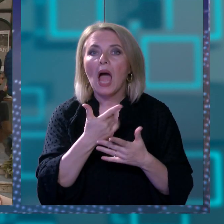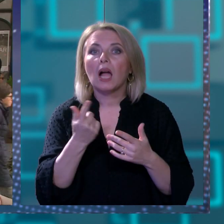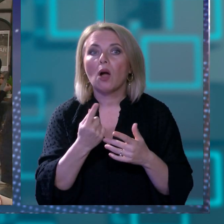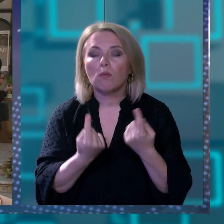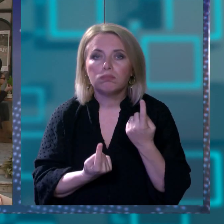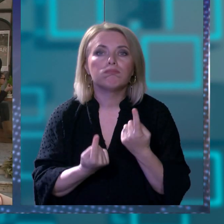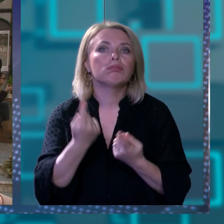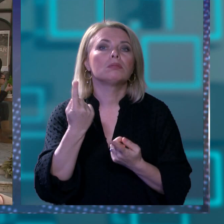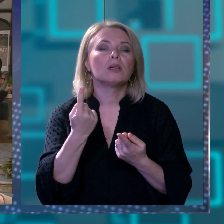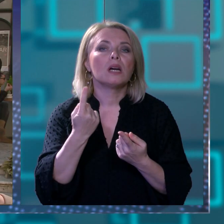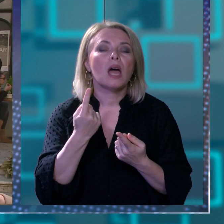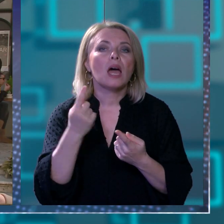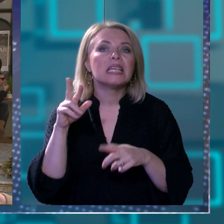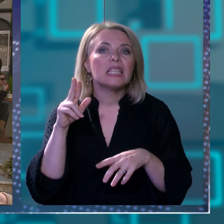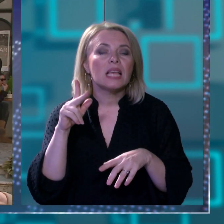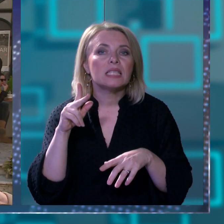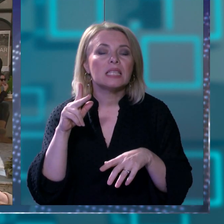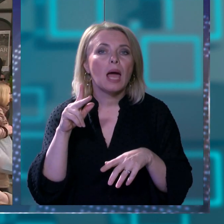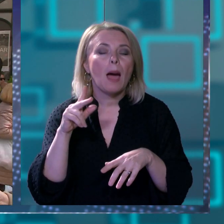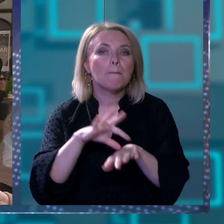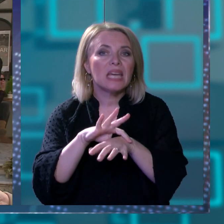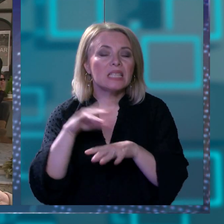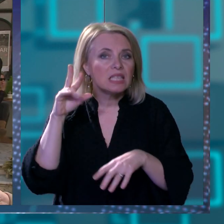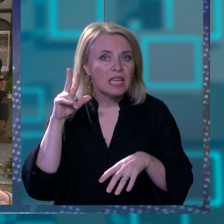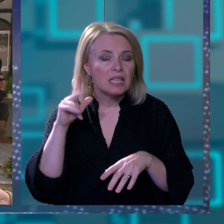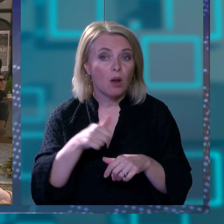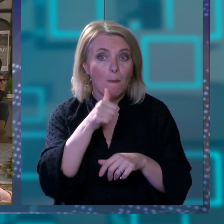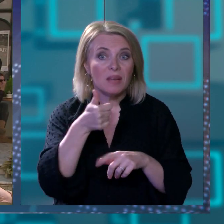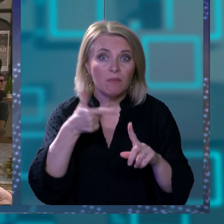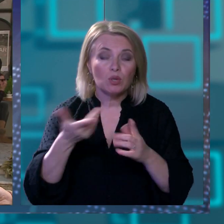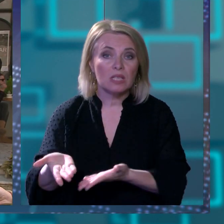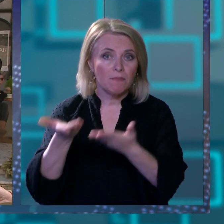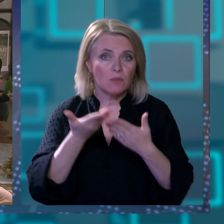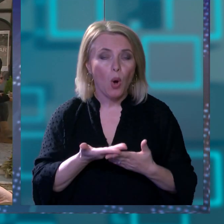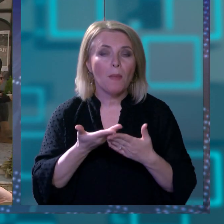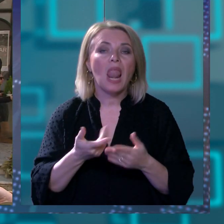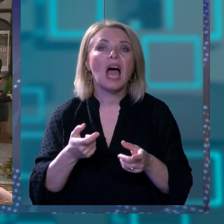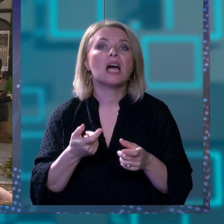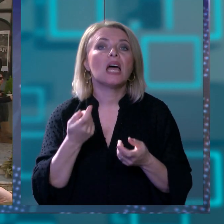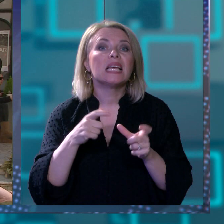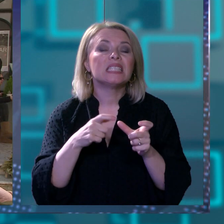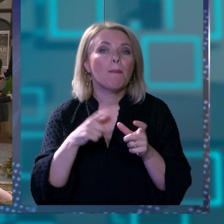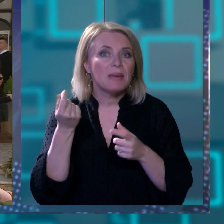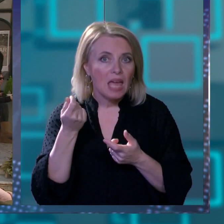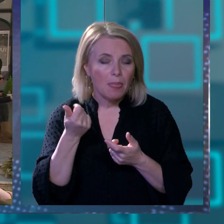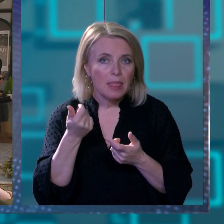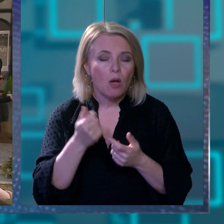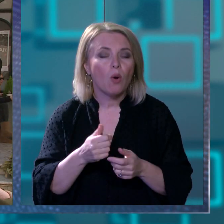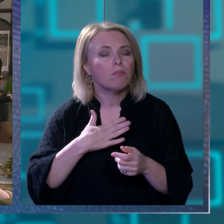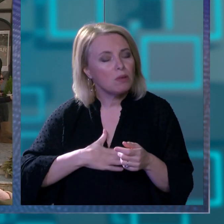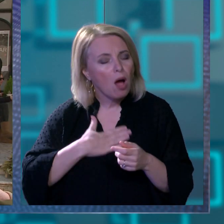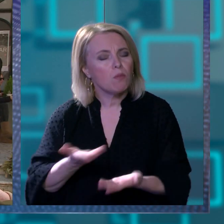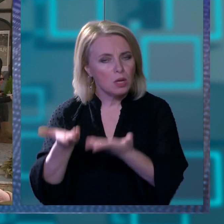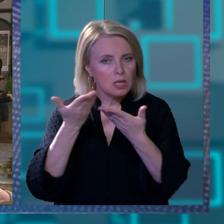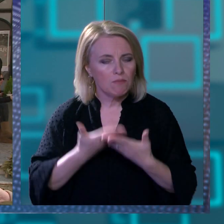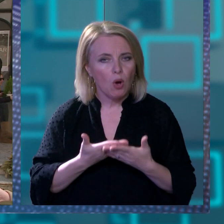medicinska sestra. Ovo je moj prvi put da sam dobila stipendiju od županije i vrlo mi je drago da sam to dobila